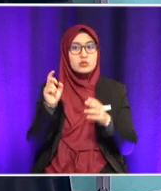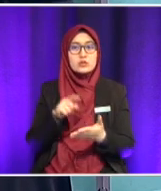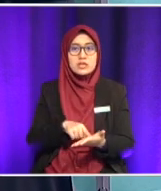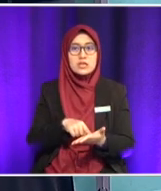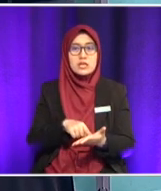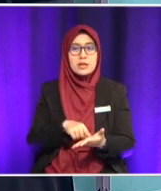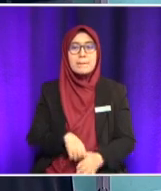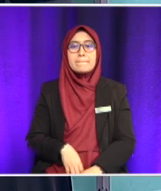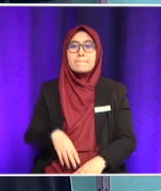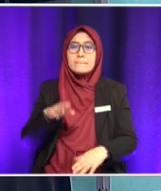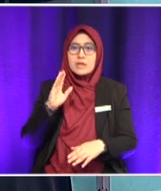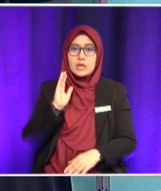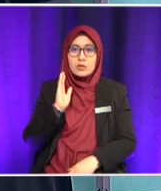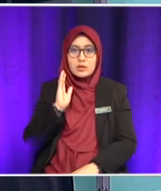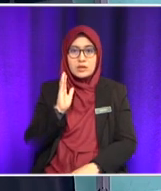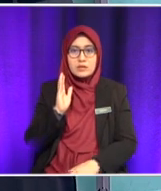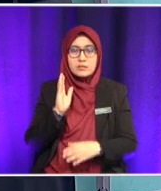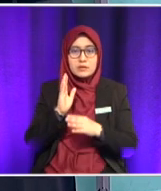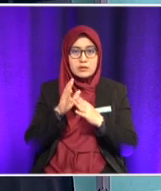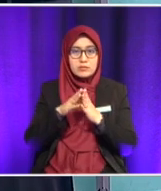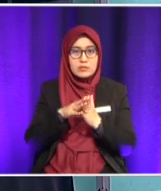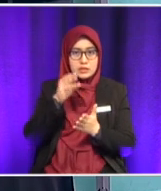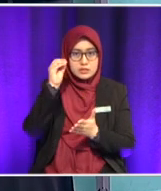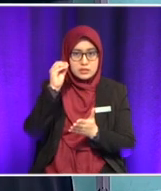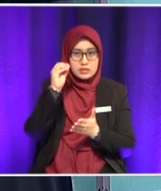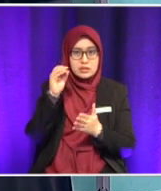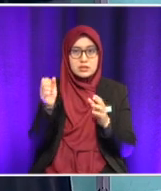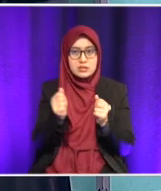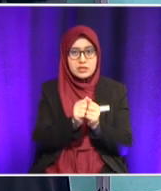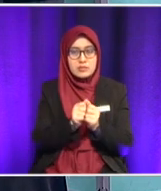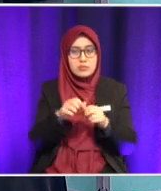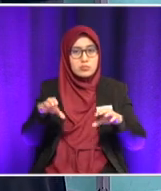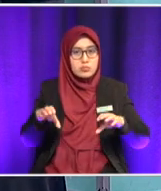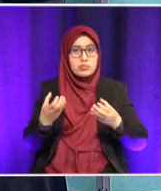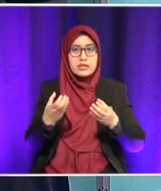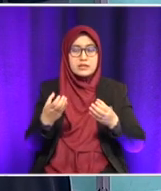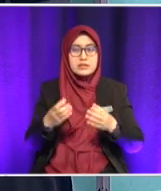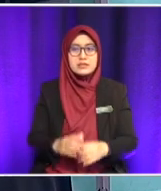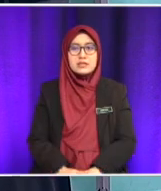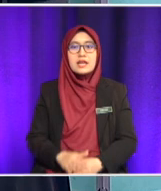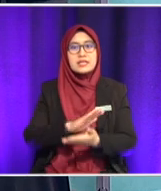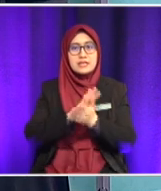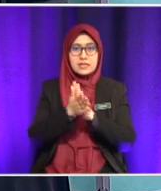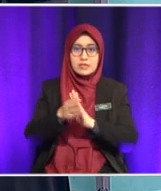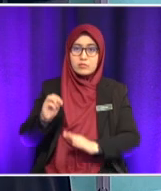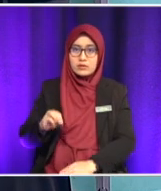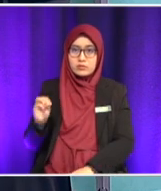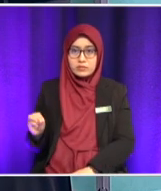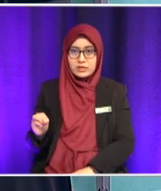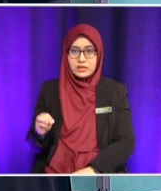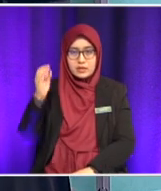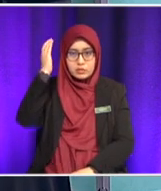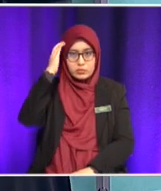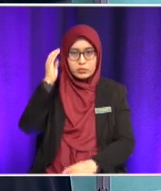situasi Agar murid-murid kita tahu bagaimana untuk menghadapinya sekiranya berlaku kepada dirinya